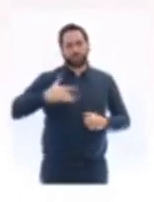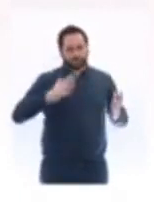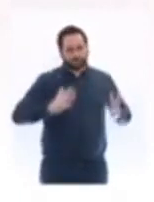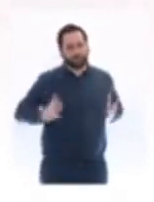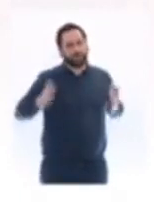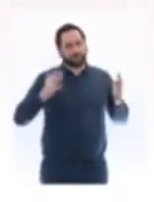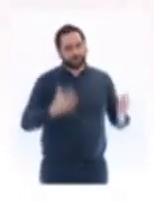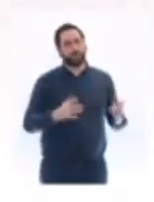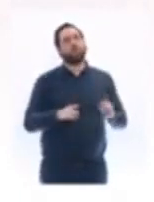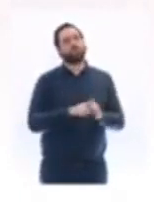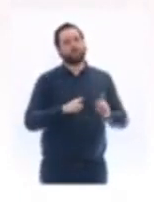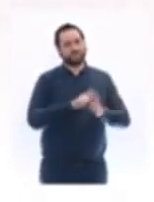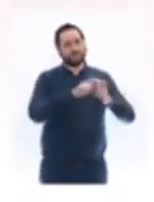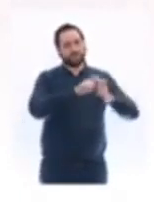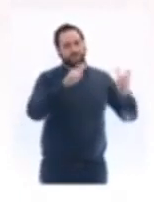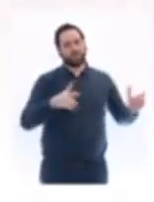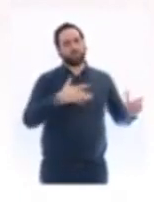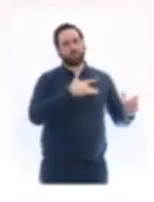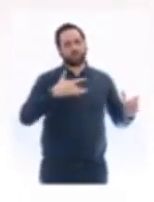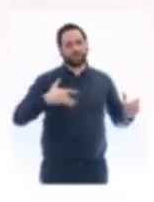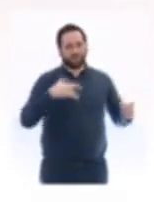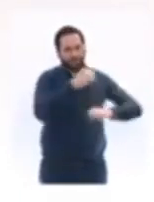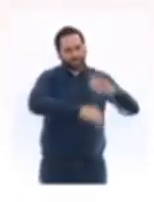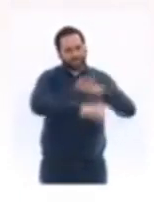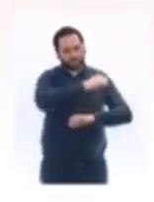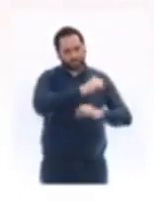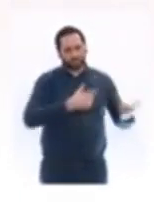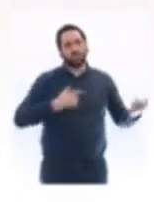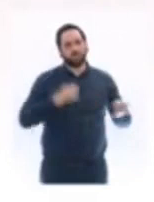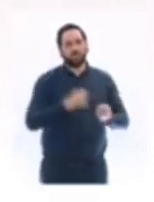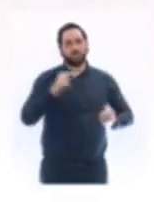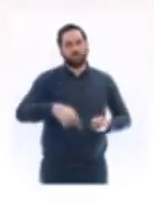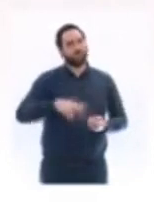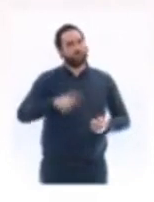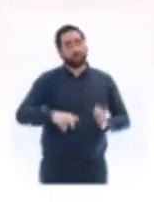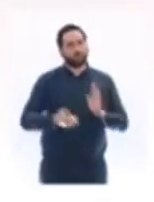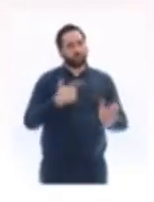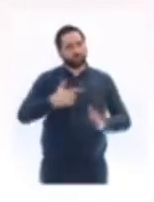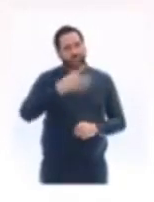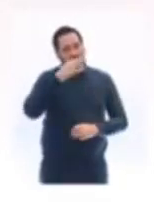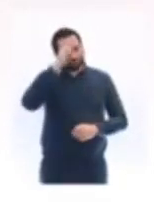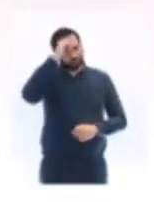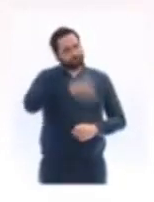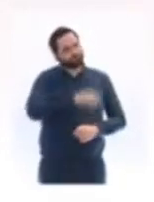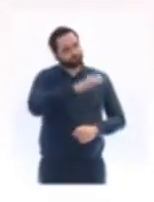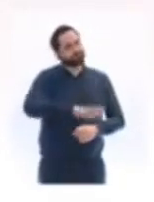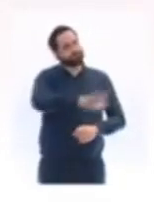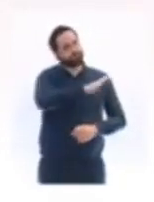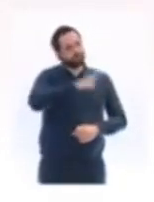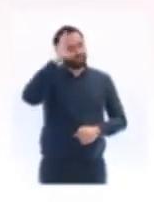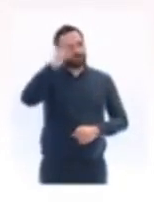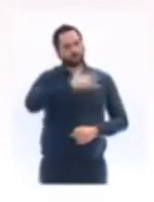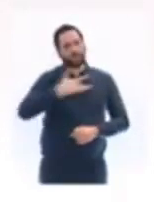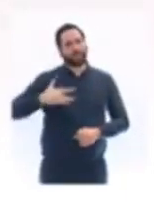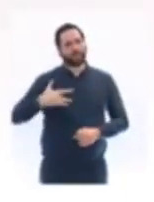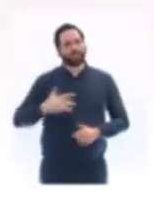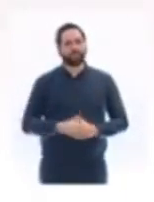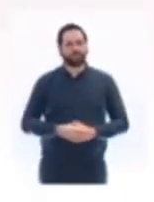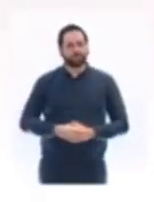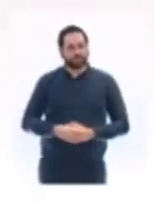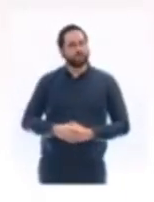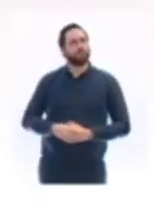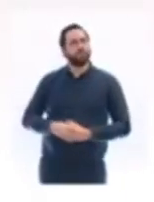le président de la République l'a dit hier, c'est la préparation de nos hôpitaux pour être capable d'accueillir et de soigner dans les meilleures